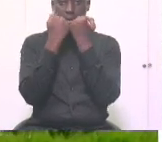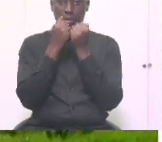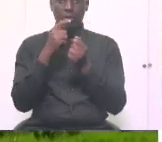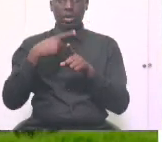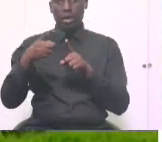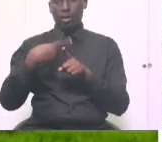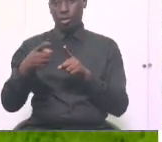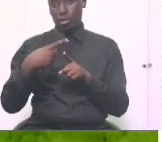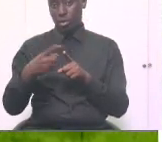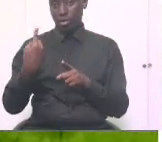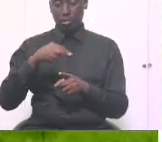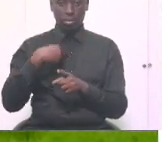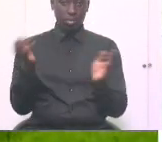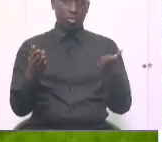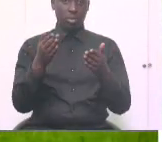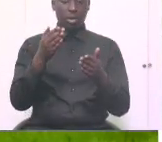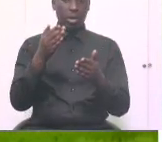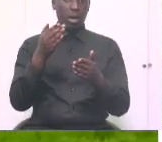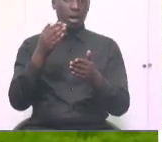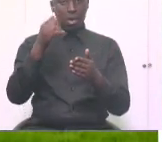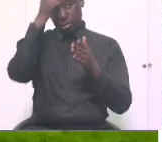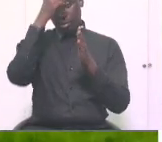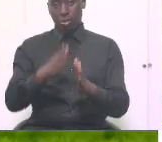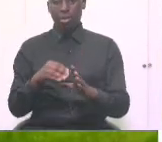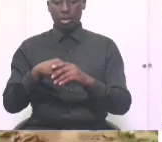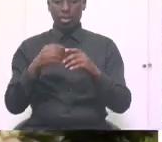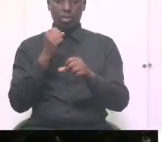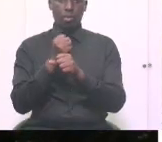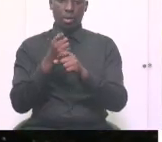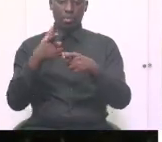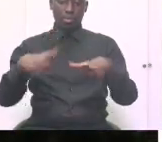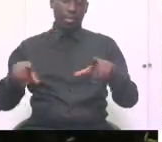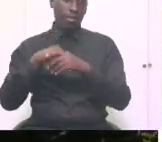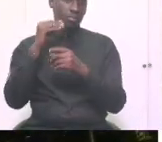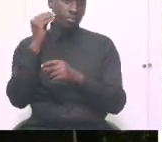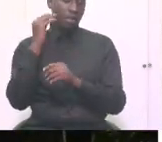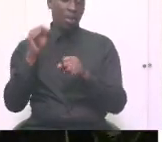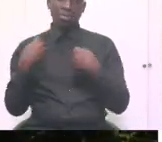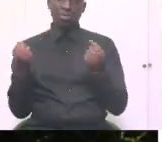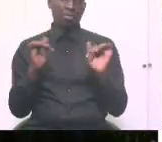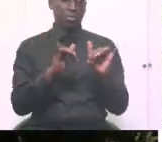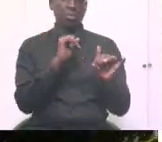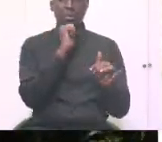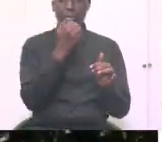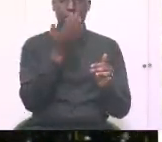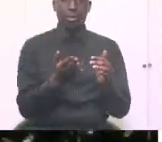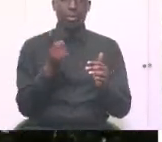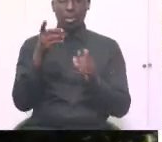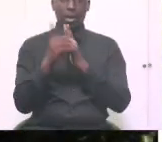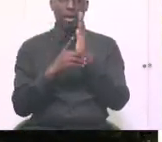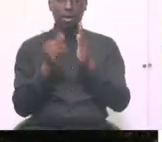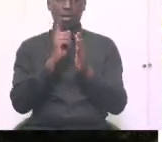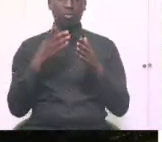ubona turimo turasansibiriza abaturage mu turima tw'igikoni, ariko aho inkende igeze igasiga. Bivuze ngo namwe nk'akarere